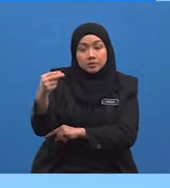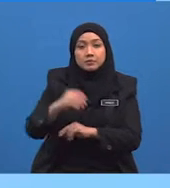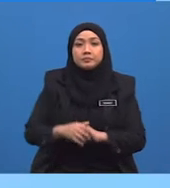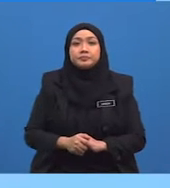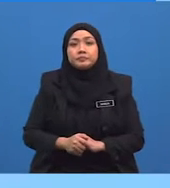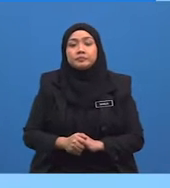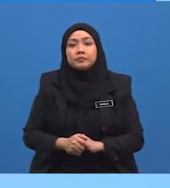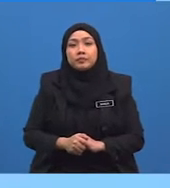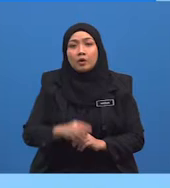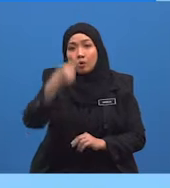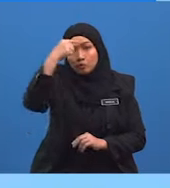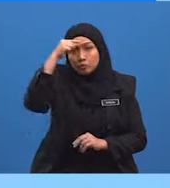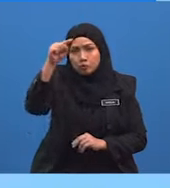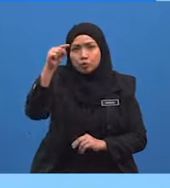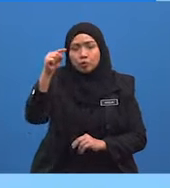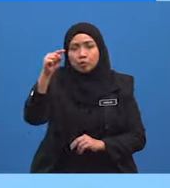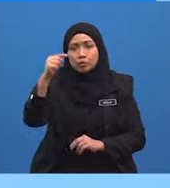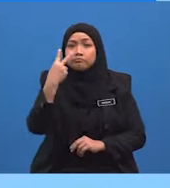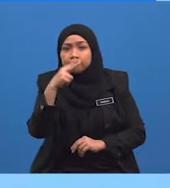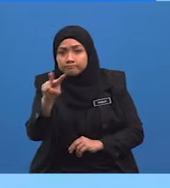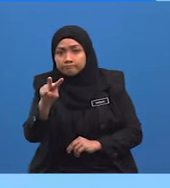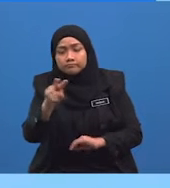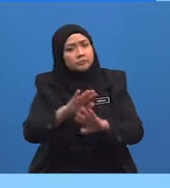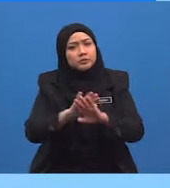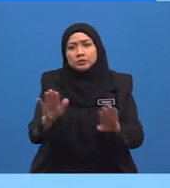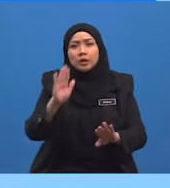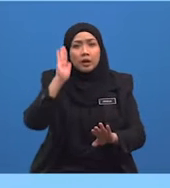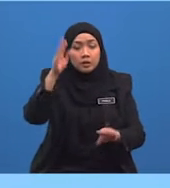bahan buangan ini tidak mencemarkan sungai.